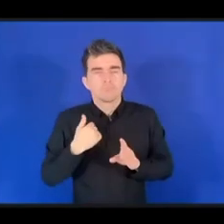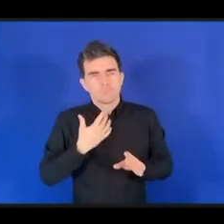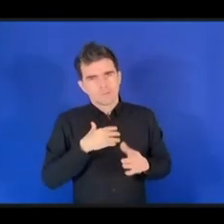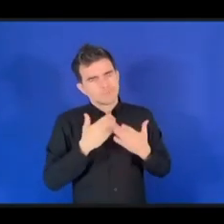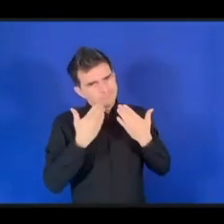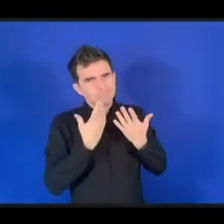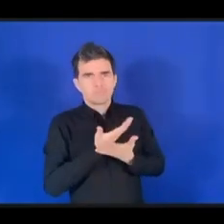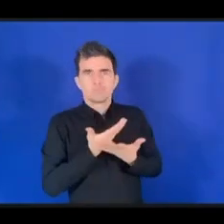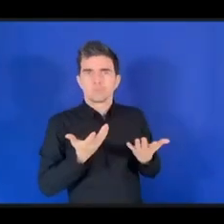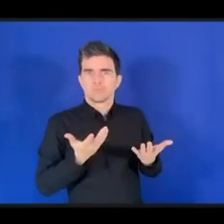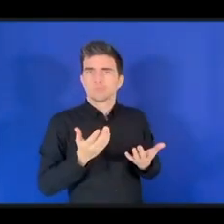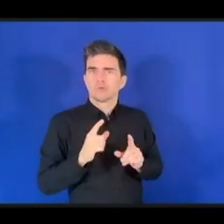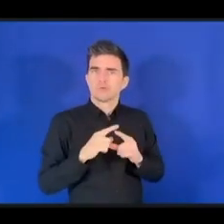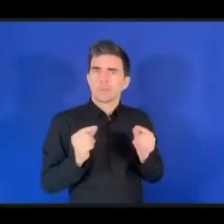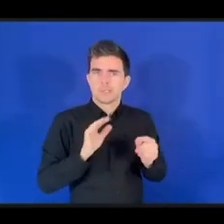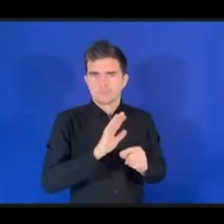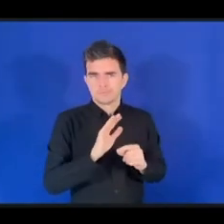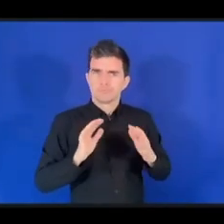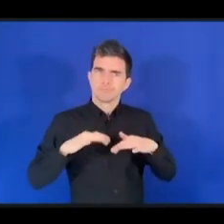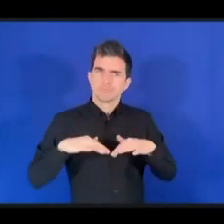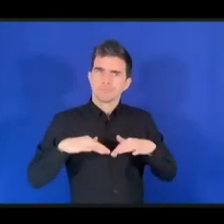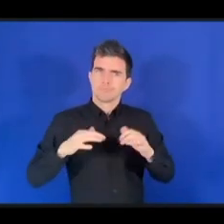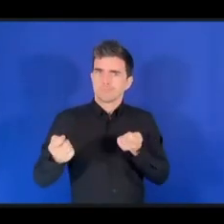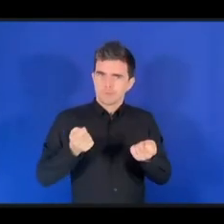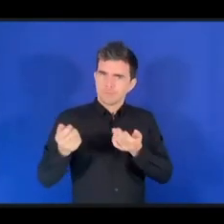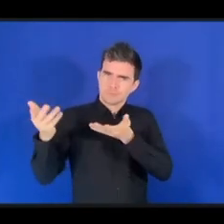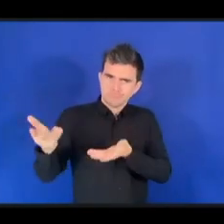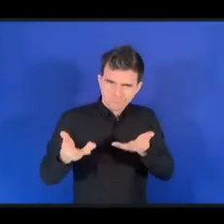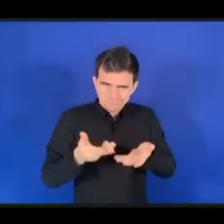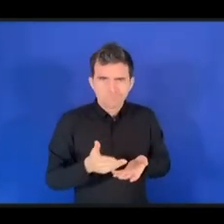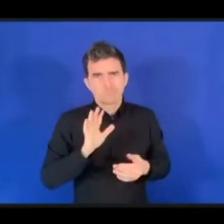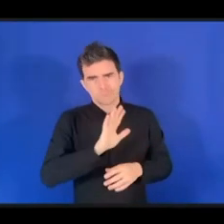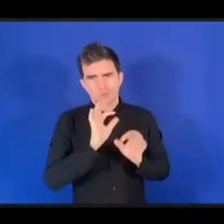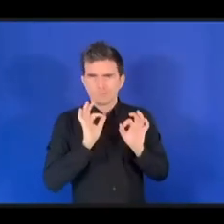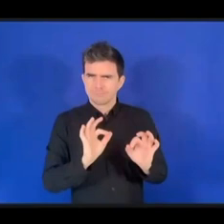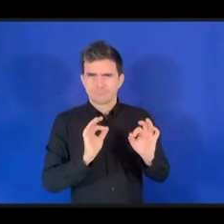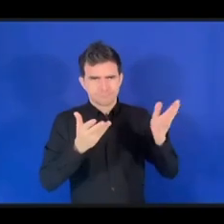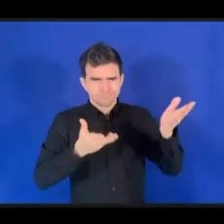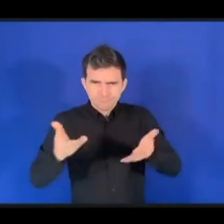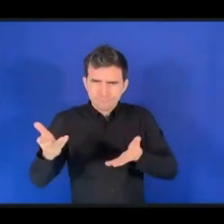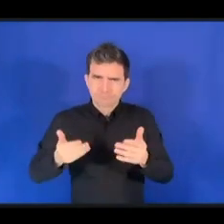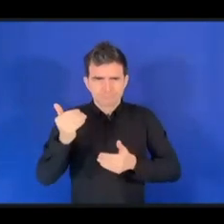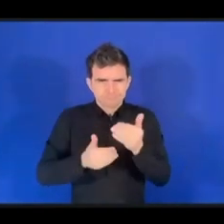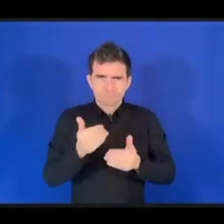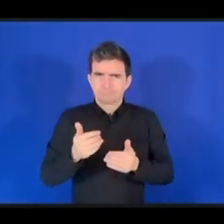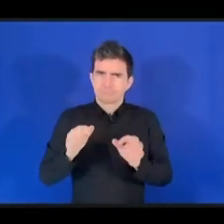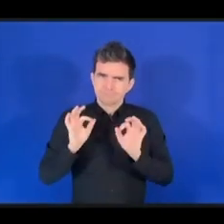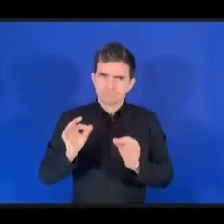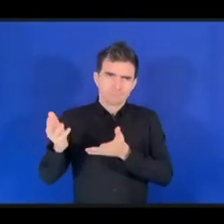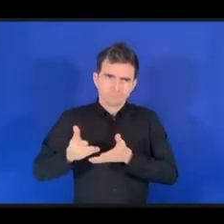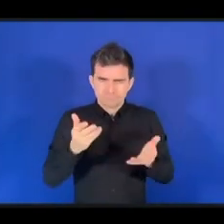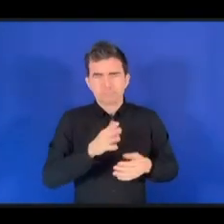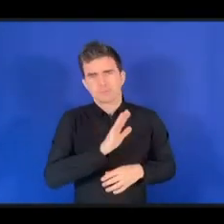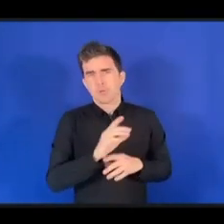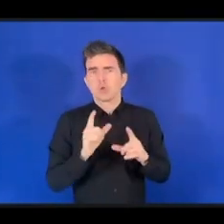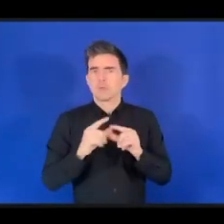اليابان على استضافتها ان اليابان كانت ولا زالت صديقه لمنطقه